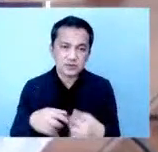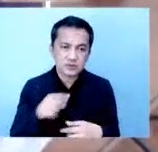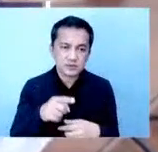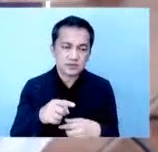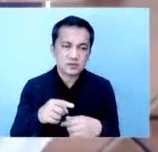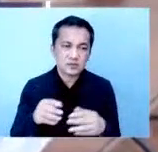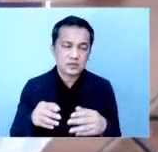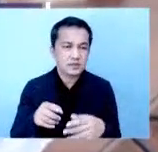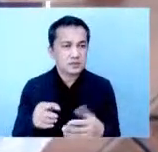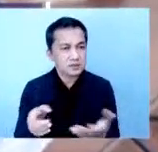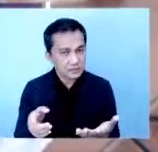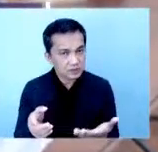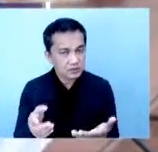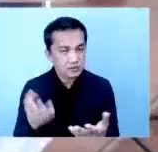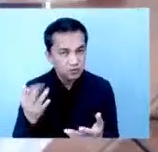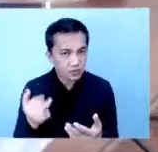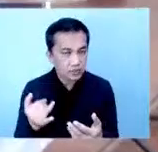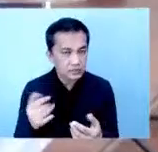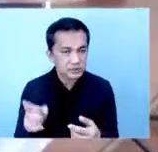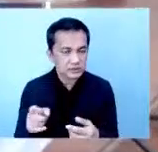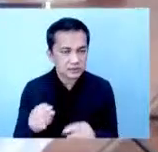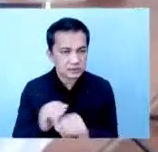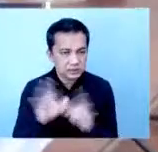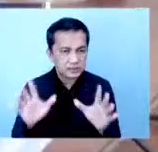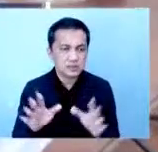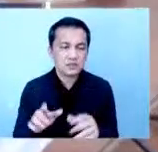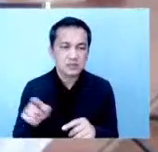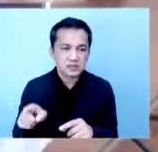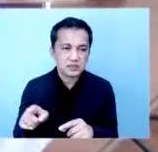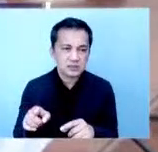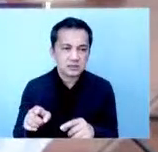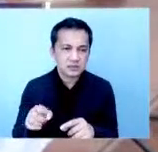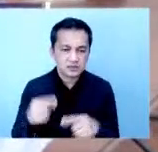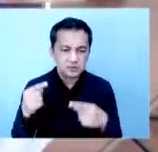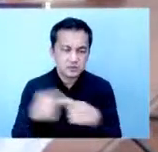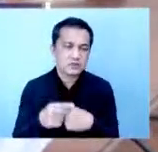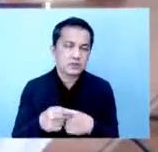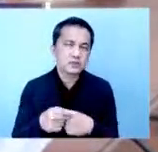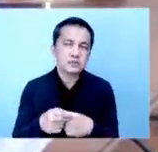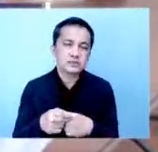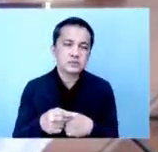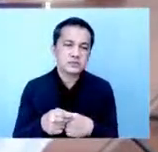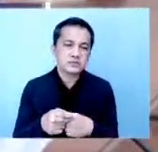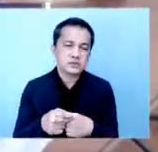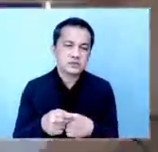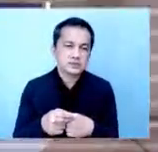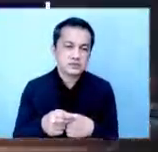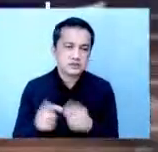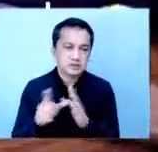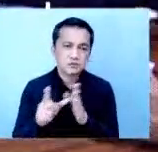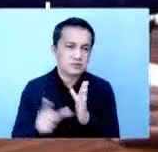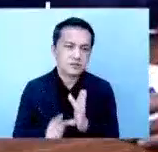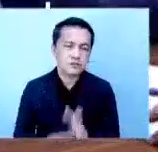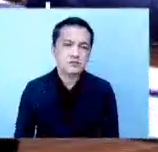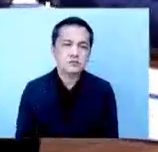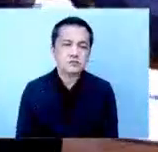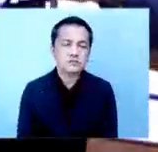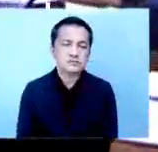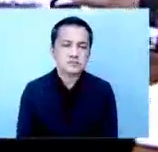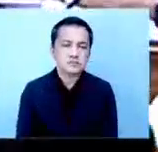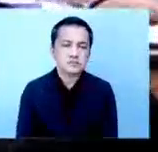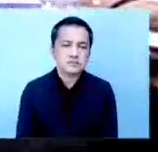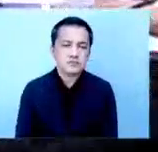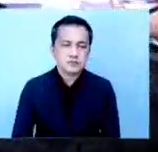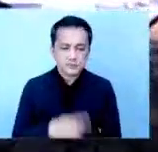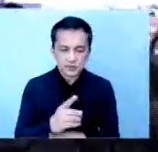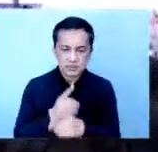kasi nga clearly they're already in violation of the law. Depensa naman